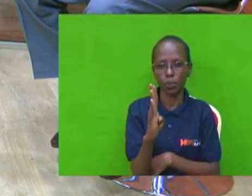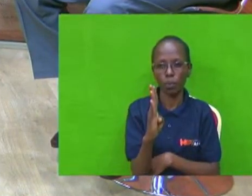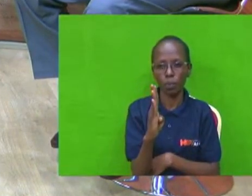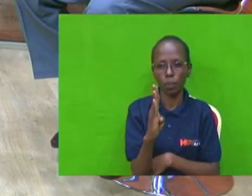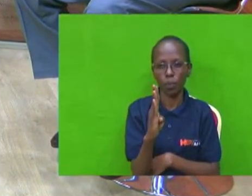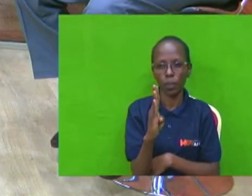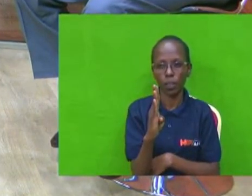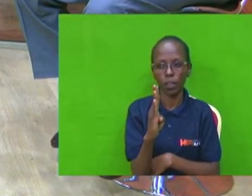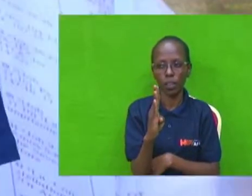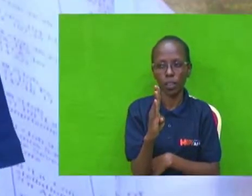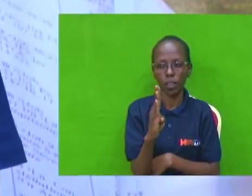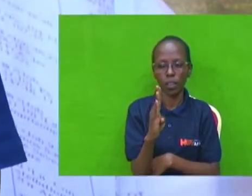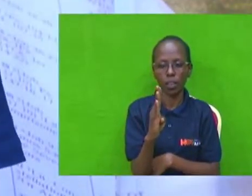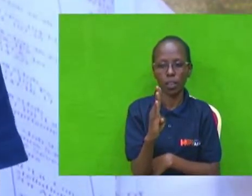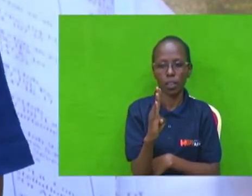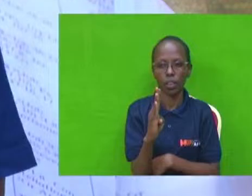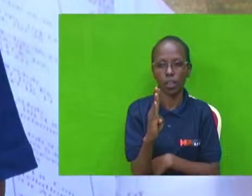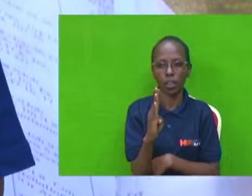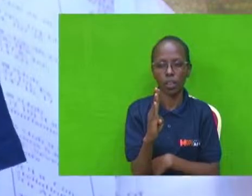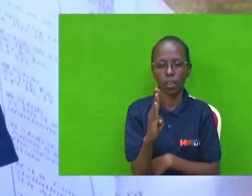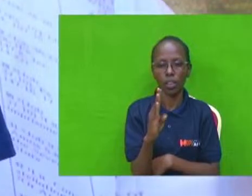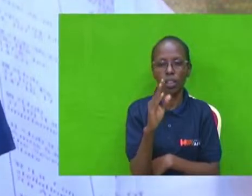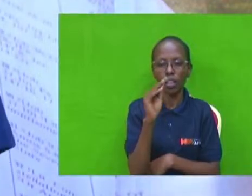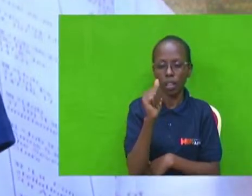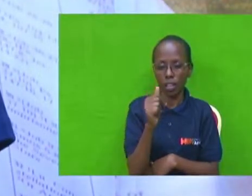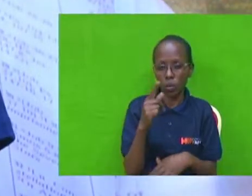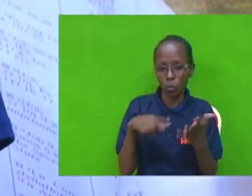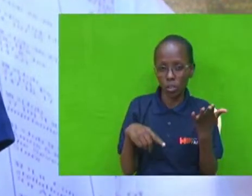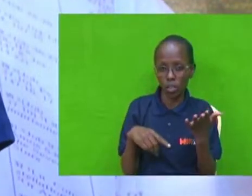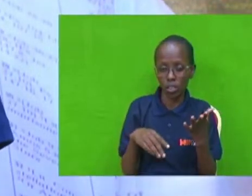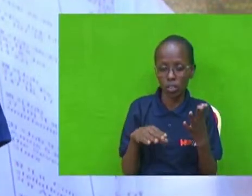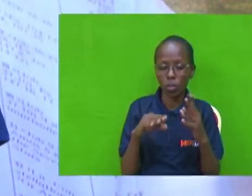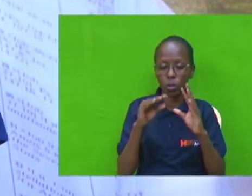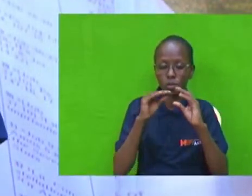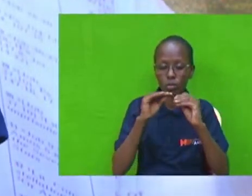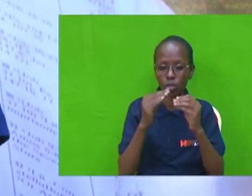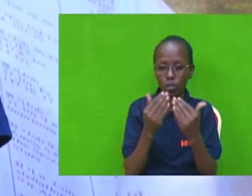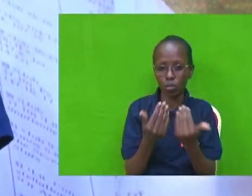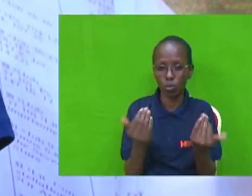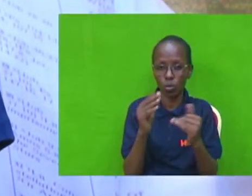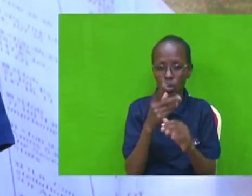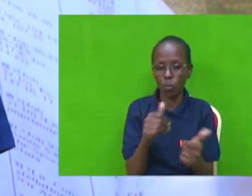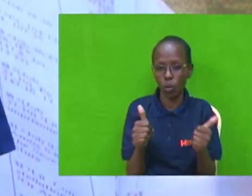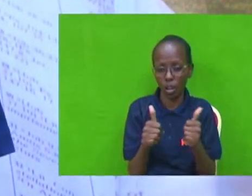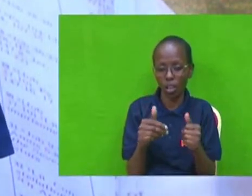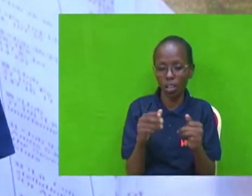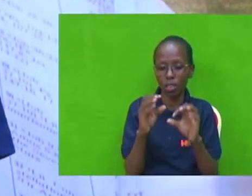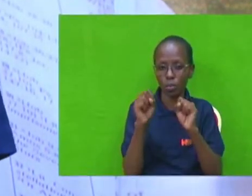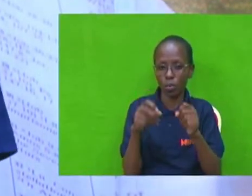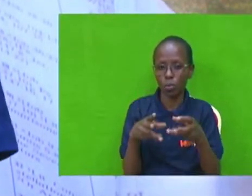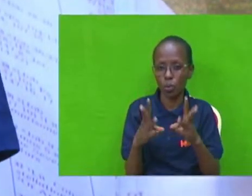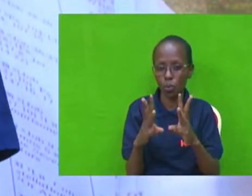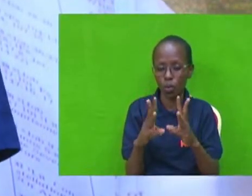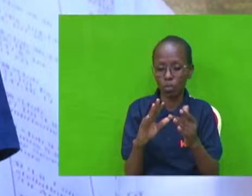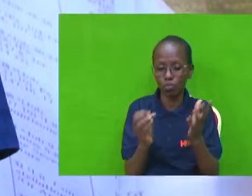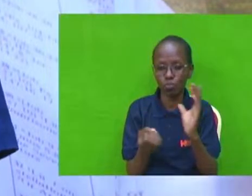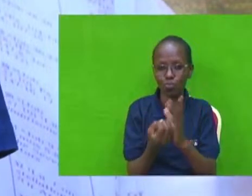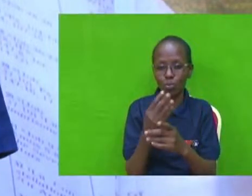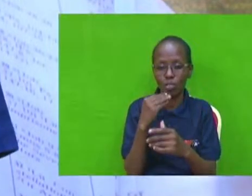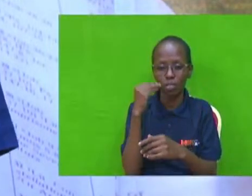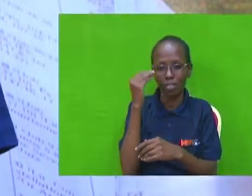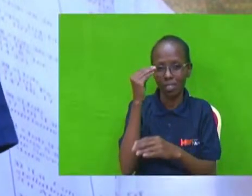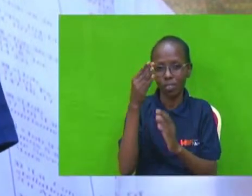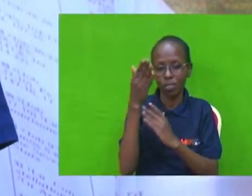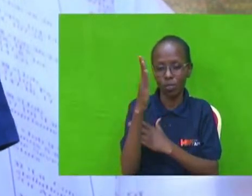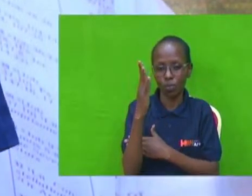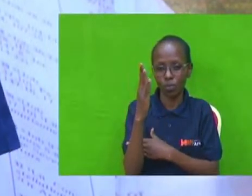Mwalimu tupe A maana muda wetu unakwenda. Maana A unajua mzazi unaweza kumfunza mtoto vizuri katika njia iliyo sawa, akakuwa katika kicho cha Bwana. Tumeona